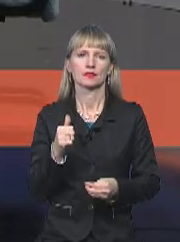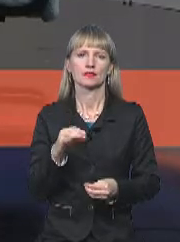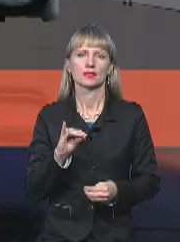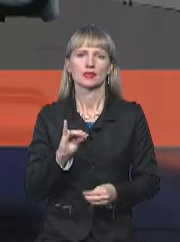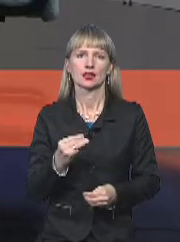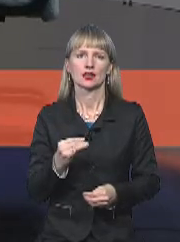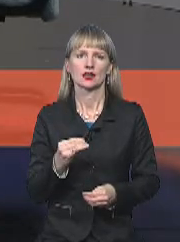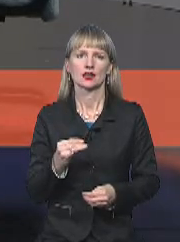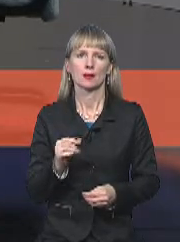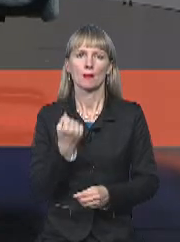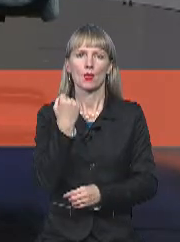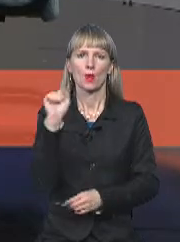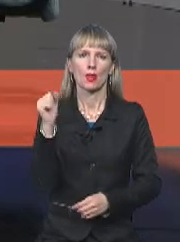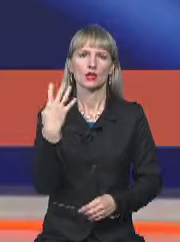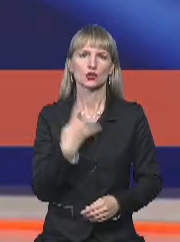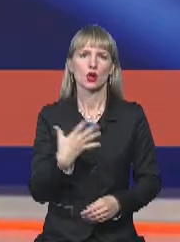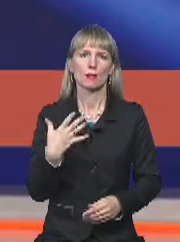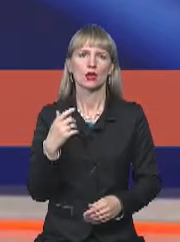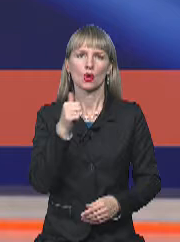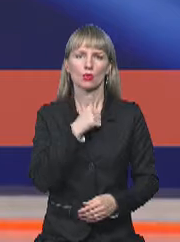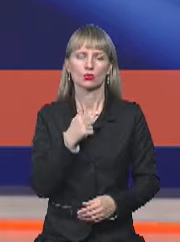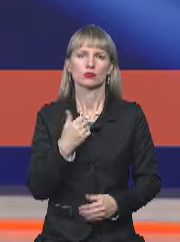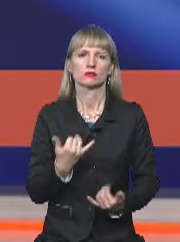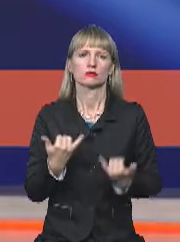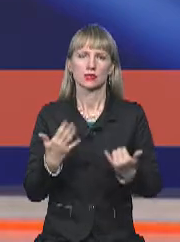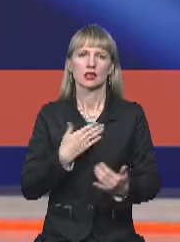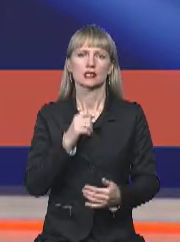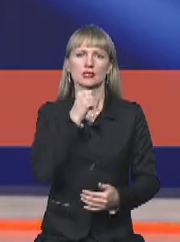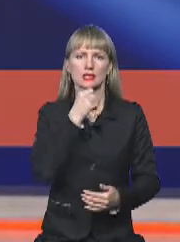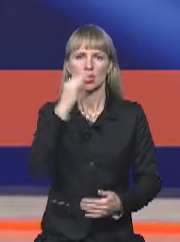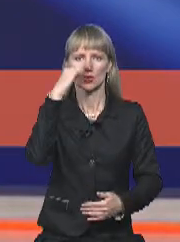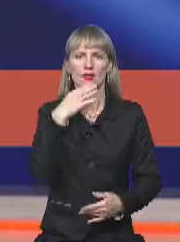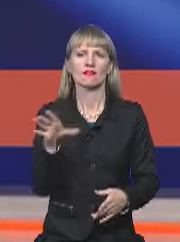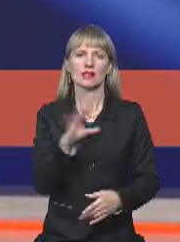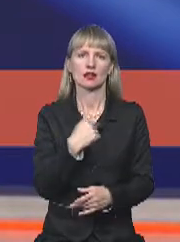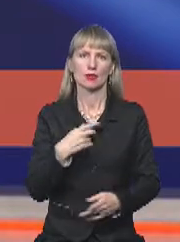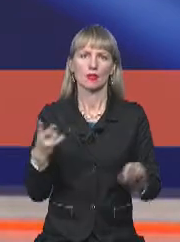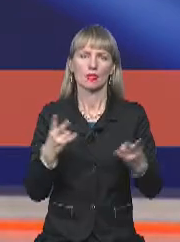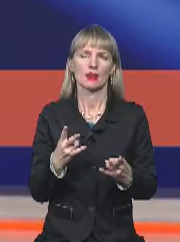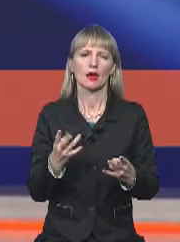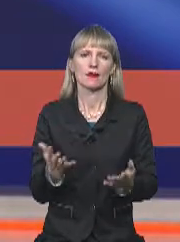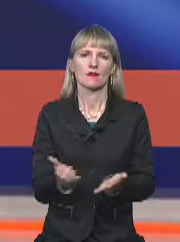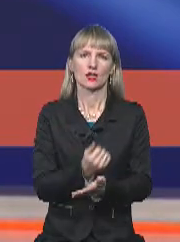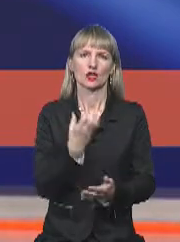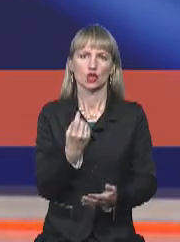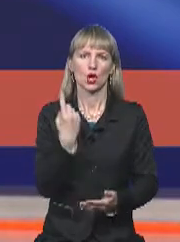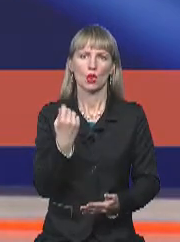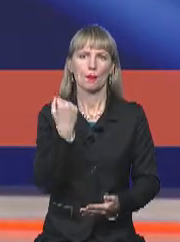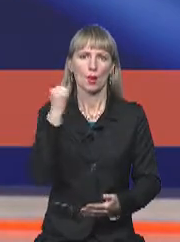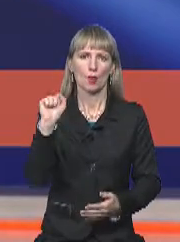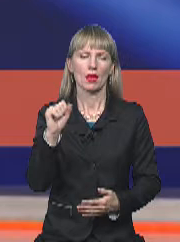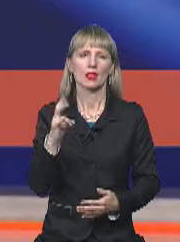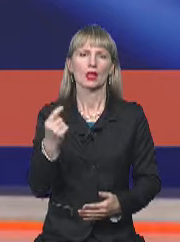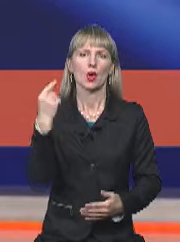И победа 45-го принадлежит нашим дедам и отцам. Однако всем нам необходимо одержать еще одну победу. Победу